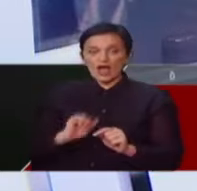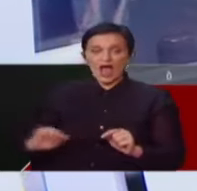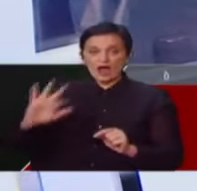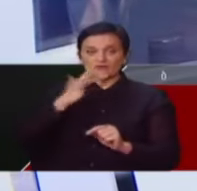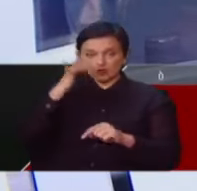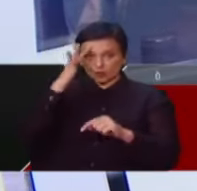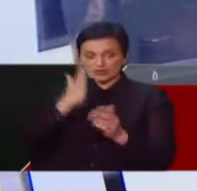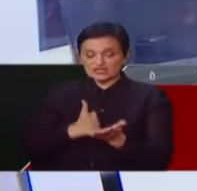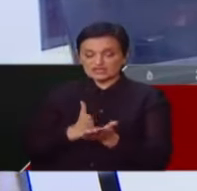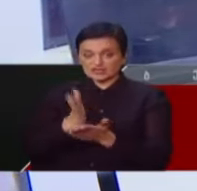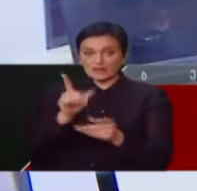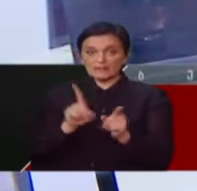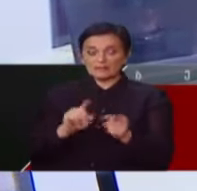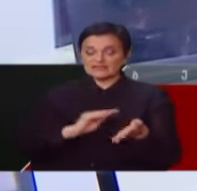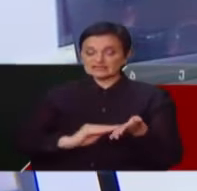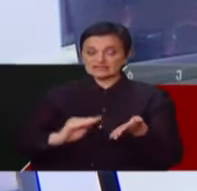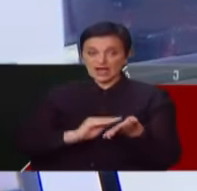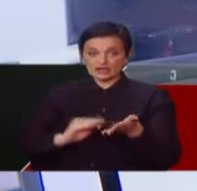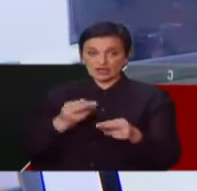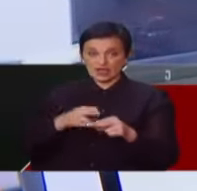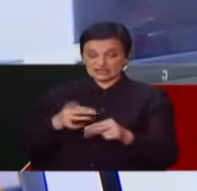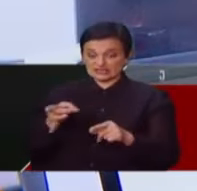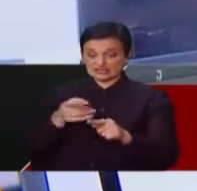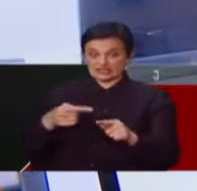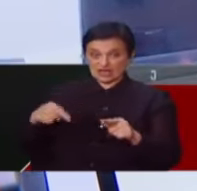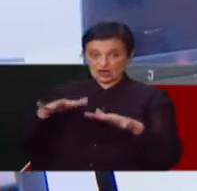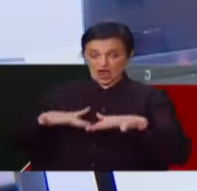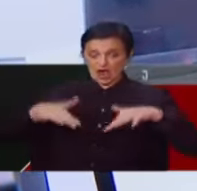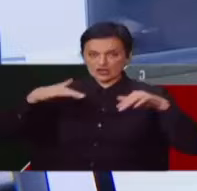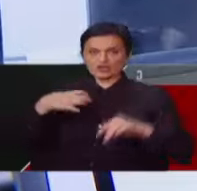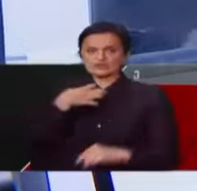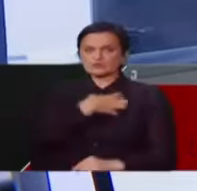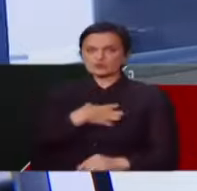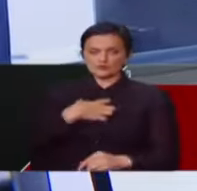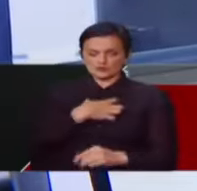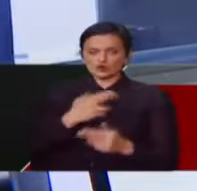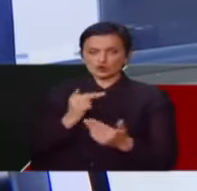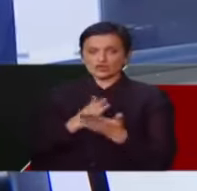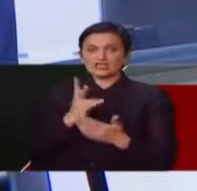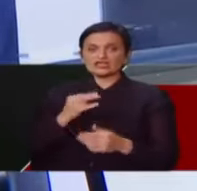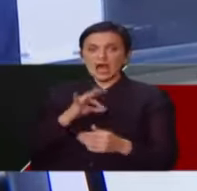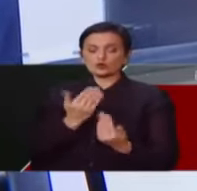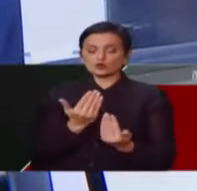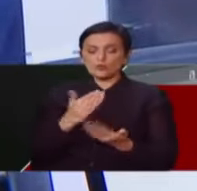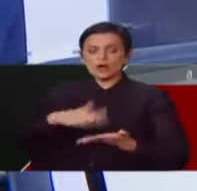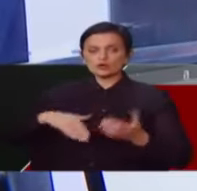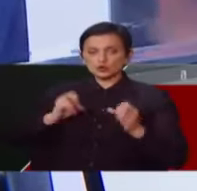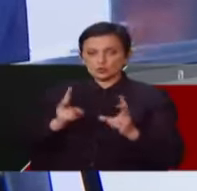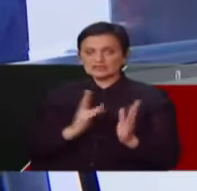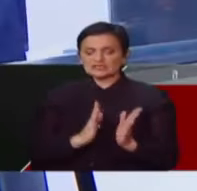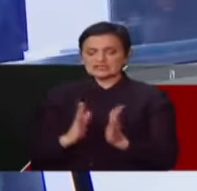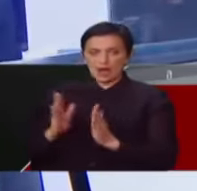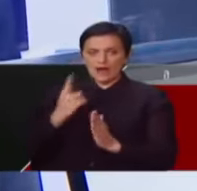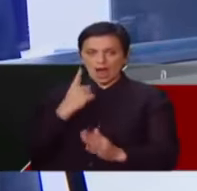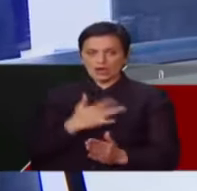ევროატლანტიკურ მისწრაფებებს. ასევე წერია ისიც, რომ აღნიშნული რეგიონები ალიანსისთვის სტრატეგიული მნიშვნელობისაა და ნატო რჩება მათი საფრთხოებისა და